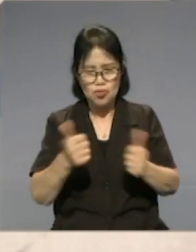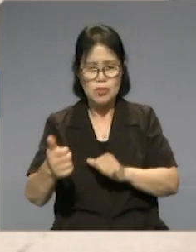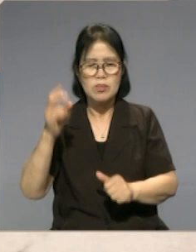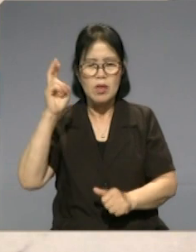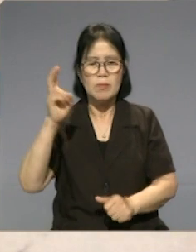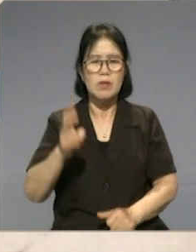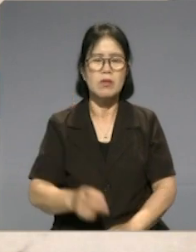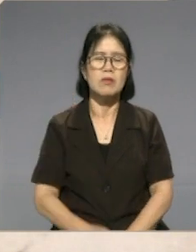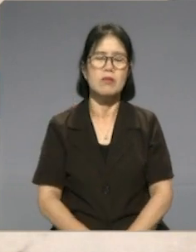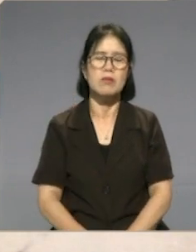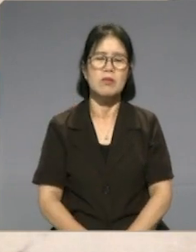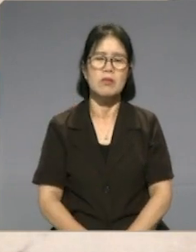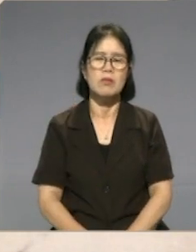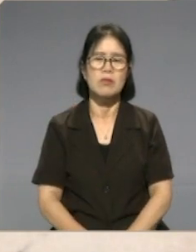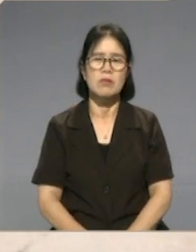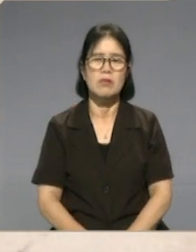겁니다.